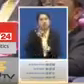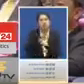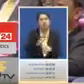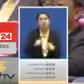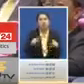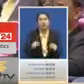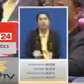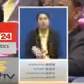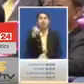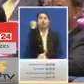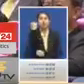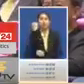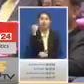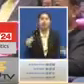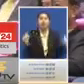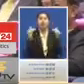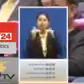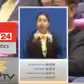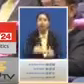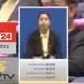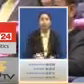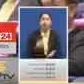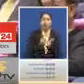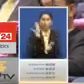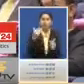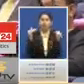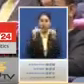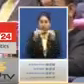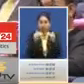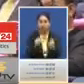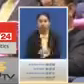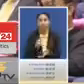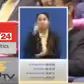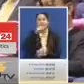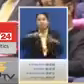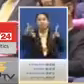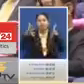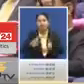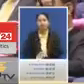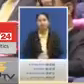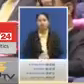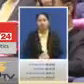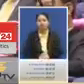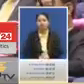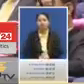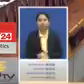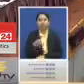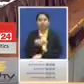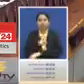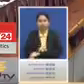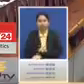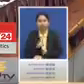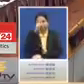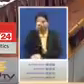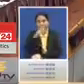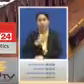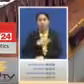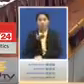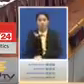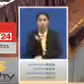นด้วยกันรวยด้วยกันไม่แปลกประเทศไทยไม่ถึงกับไม่มีกินท่านประธานครับผมขอส